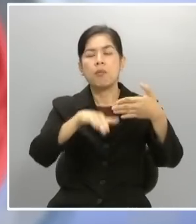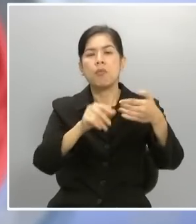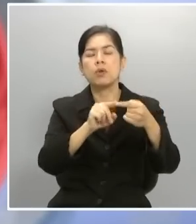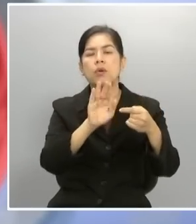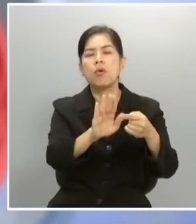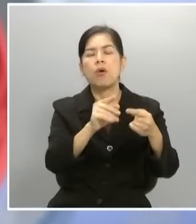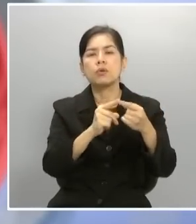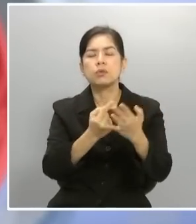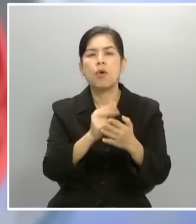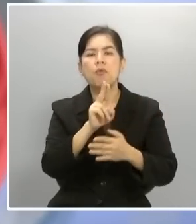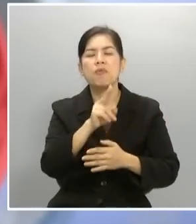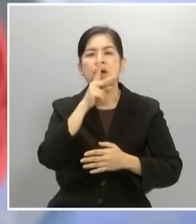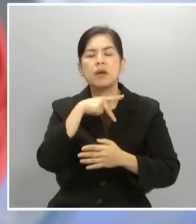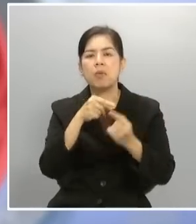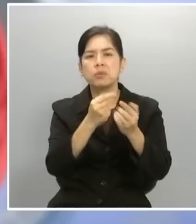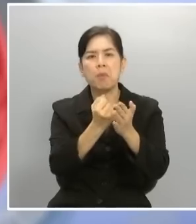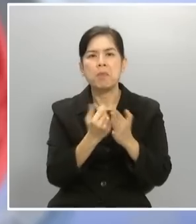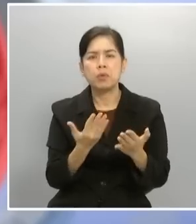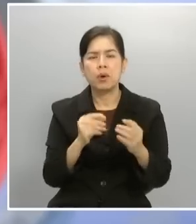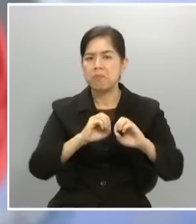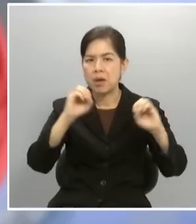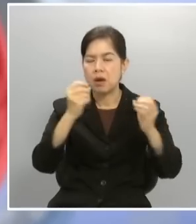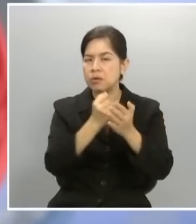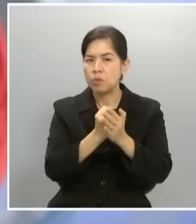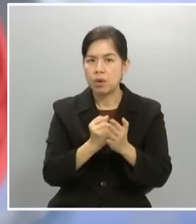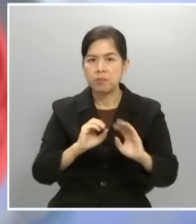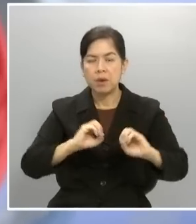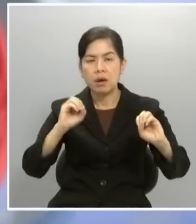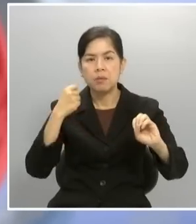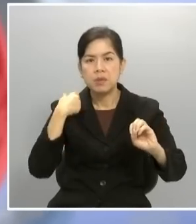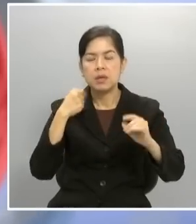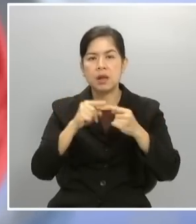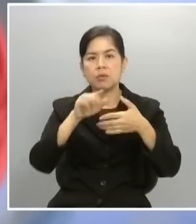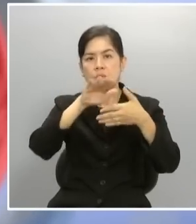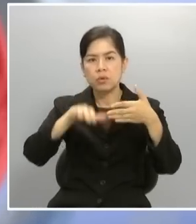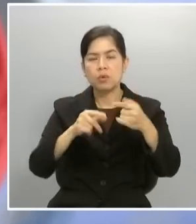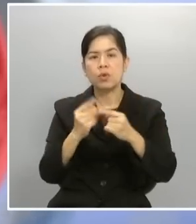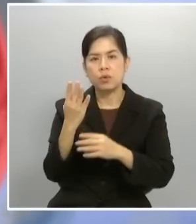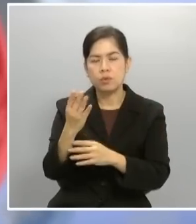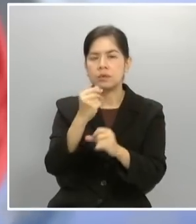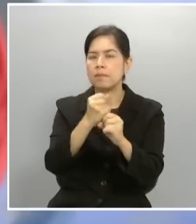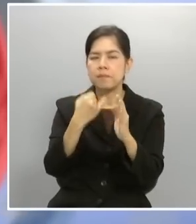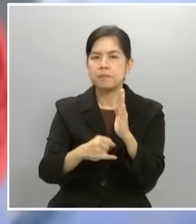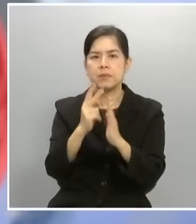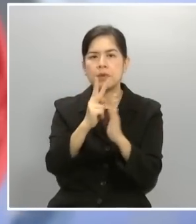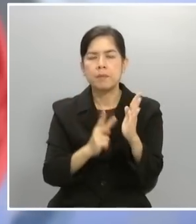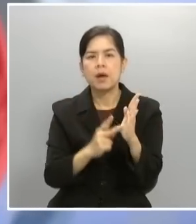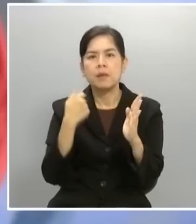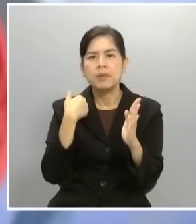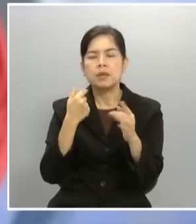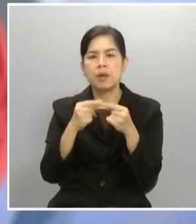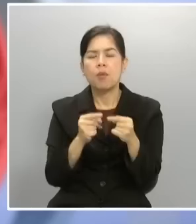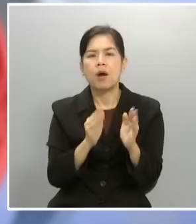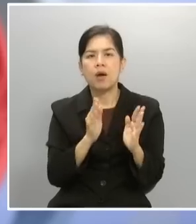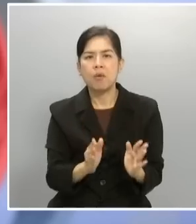ว่าแล้วในหมุมที่พวกเธอทำกันเนี่ยพี่น้องทั้ง 4คนมีส่วนรู้เห็นกับเรื่องราวของธุรกิจสีเทาแต่คนก็ยังยกย่อง